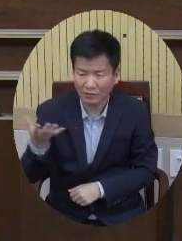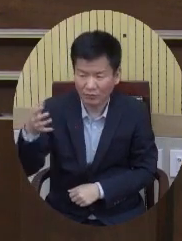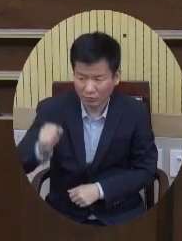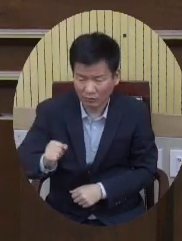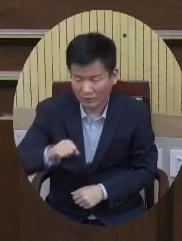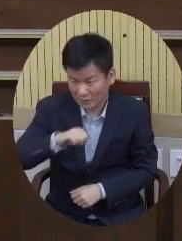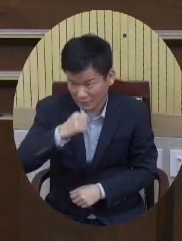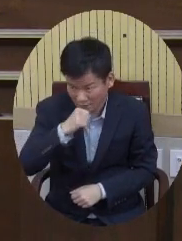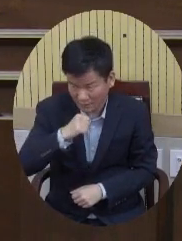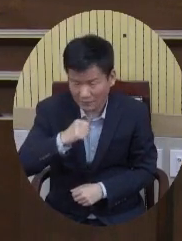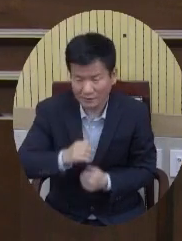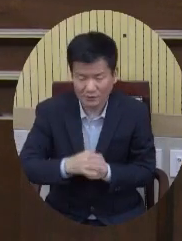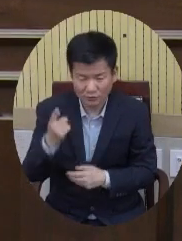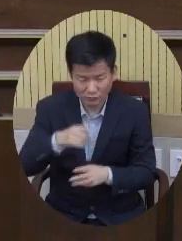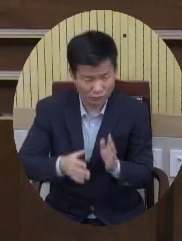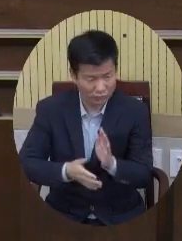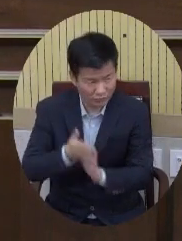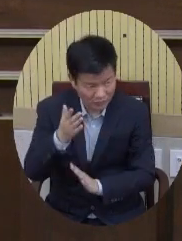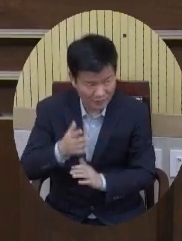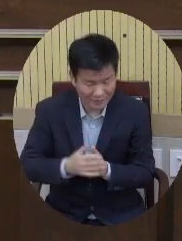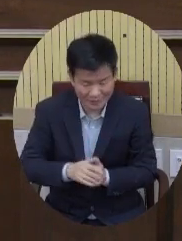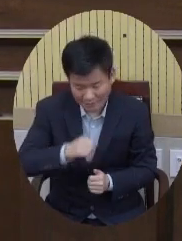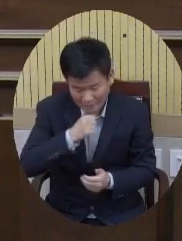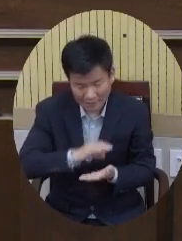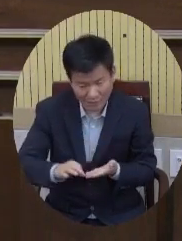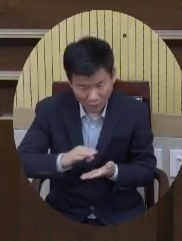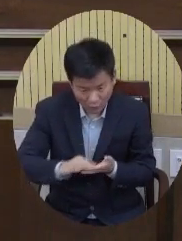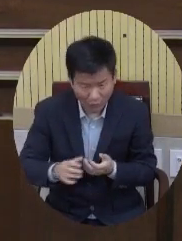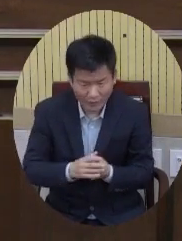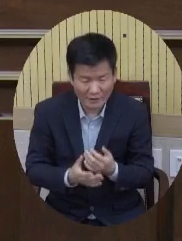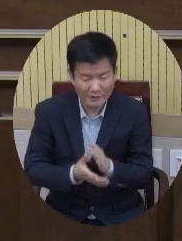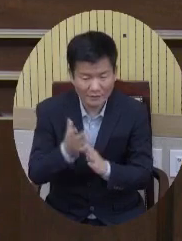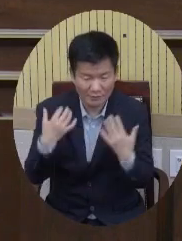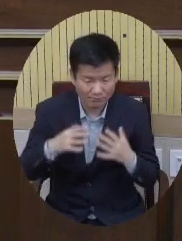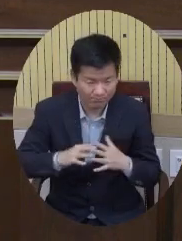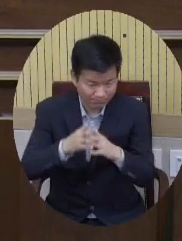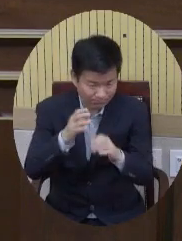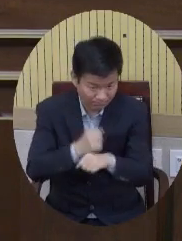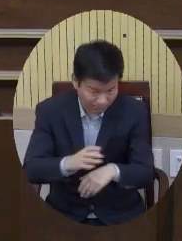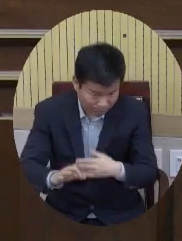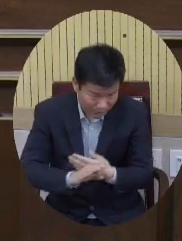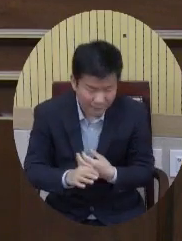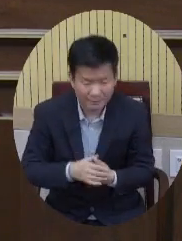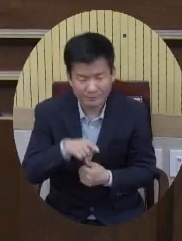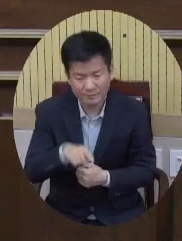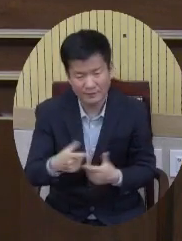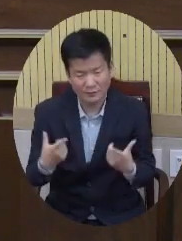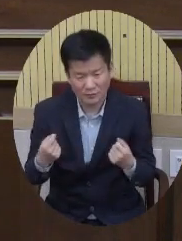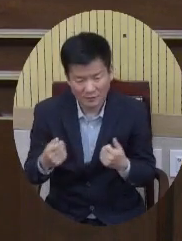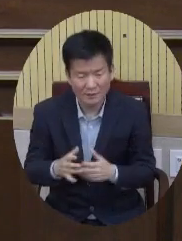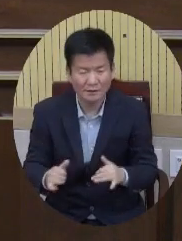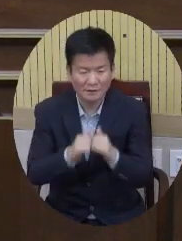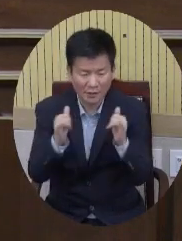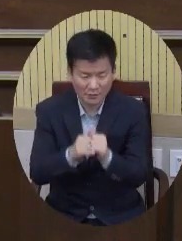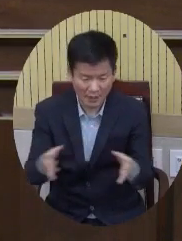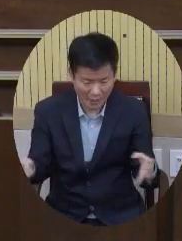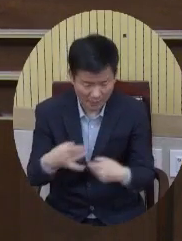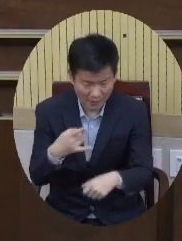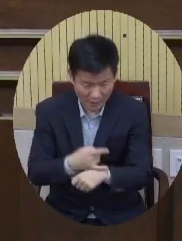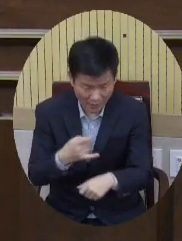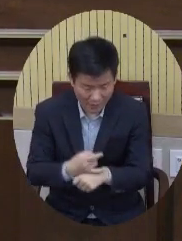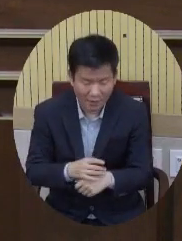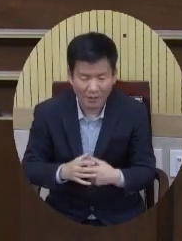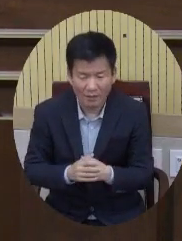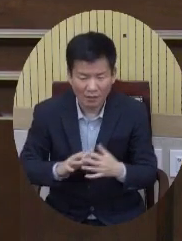이상의 청주시 자체예산을 드려 통합시청사를 짓는다면 그것도 사회적 합의를 거쳐